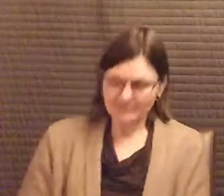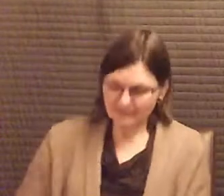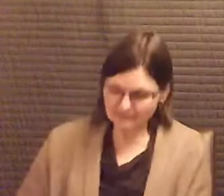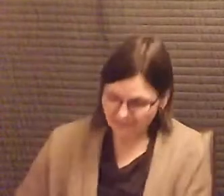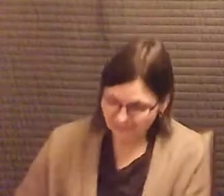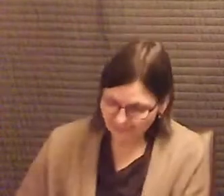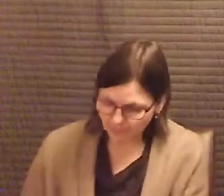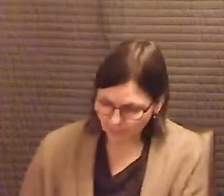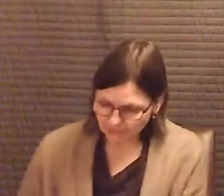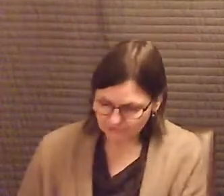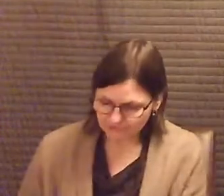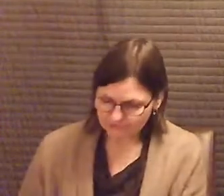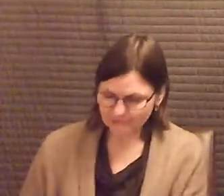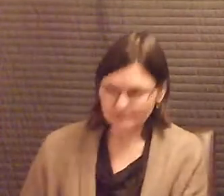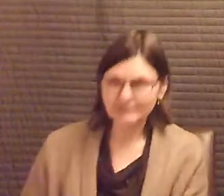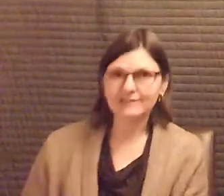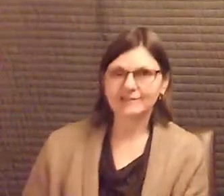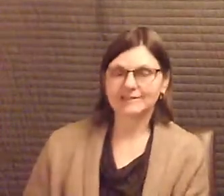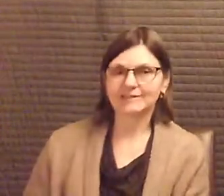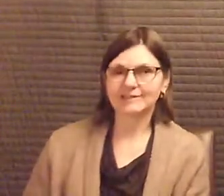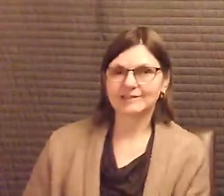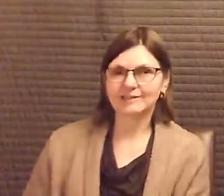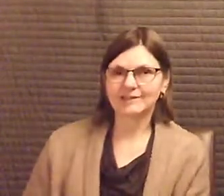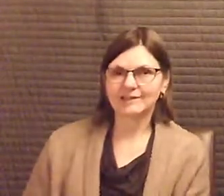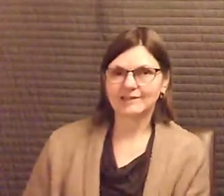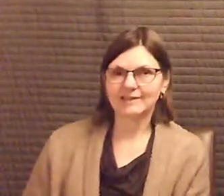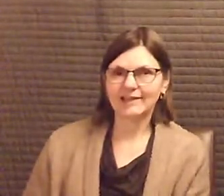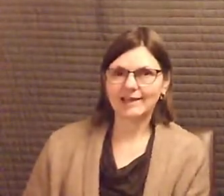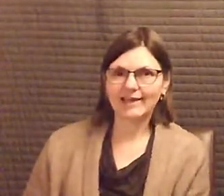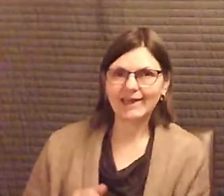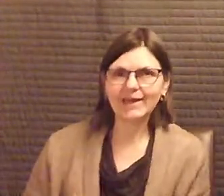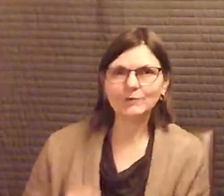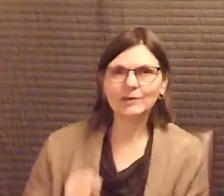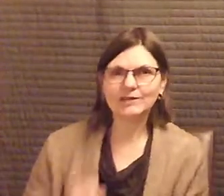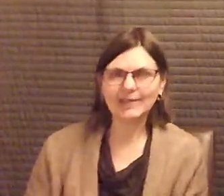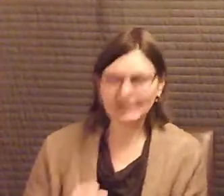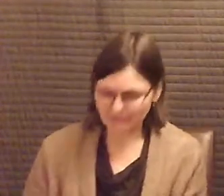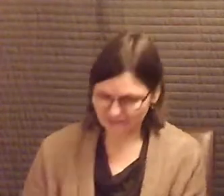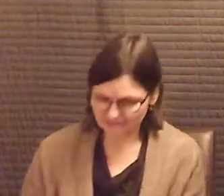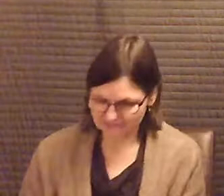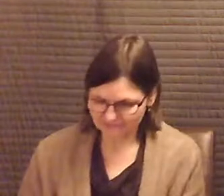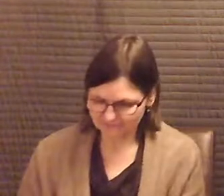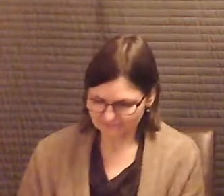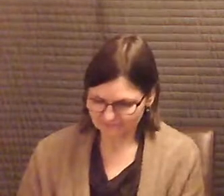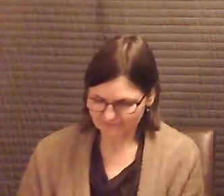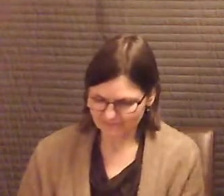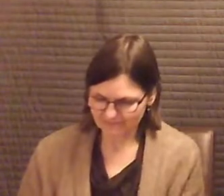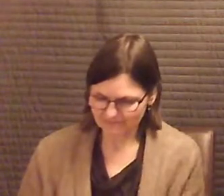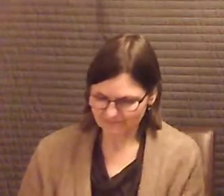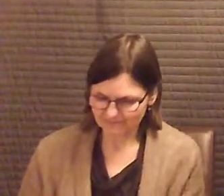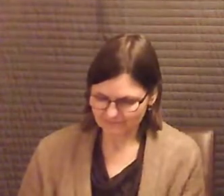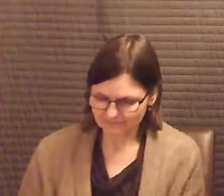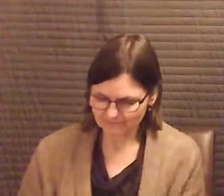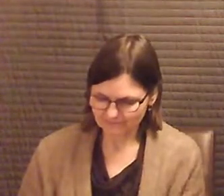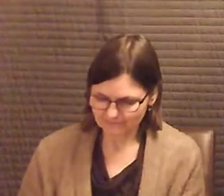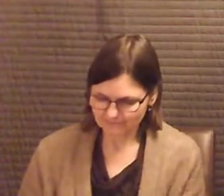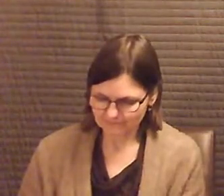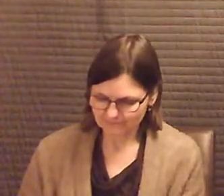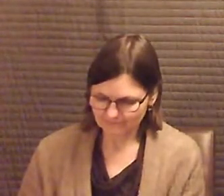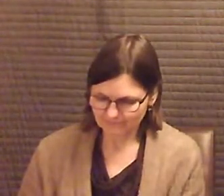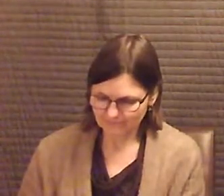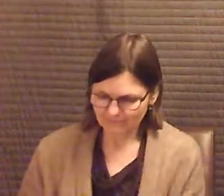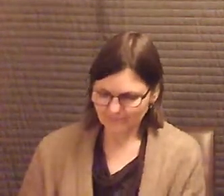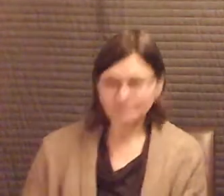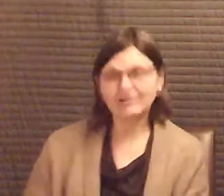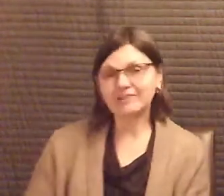dat zijn gebod is everlasting lijn eeuwig leven is er voor wat hebben wij